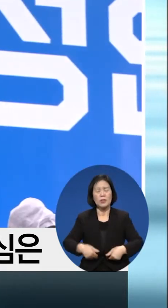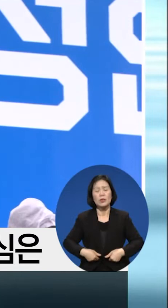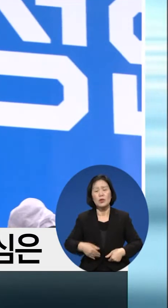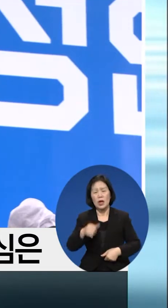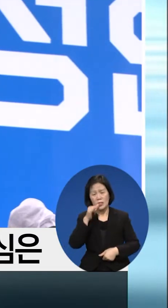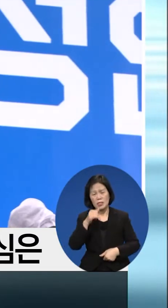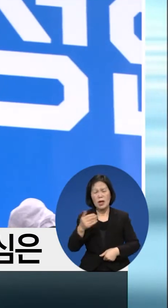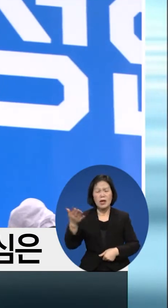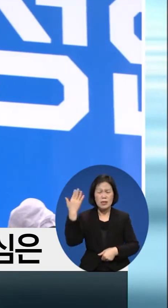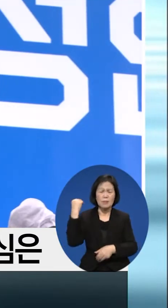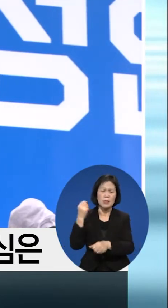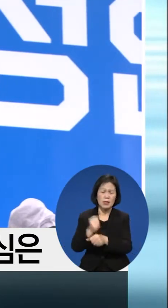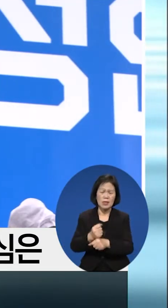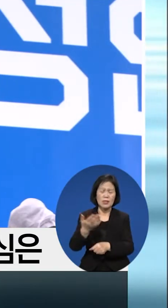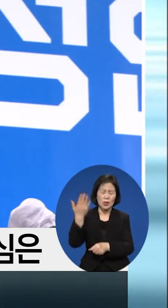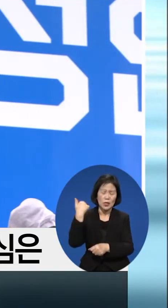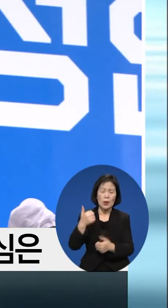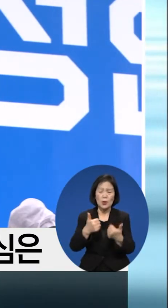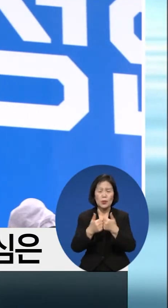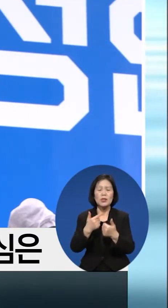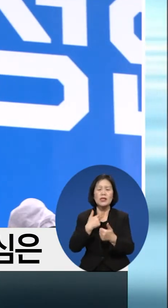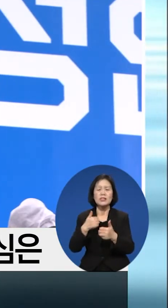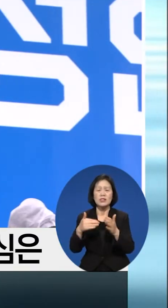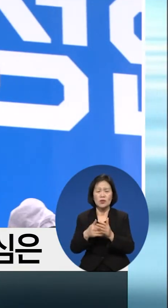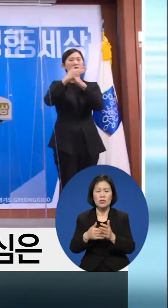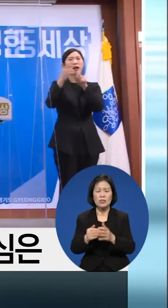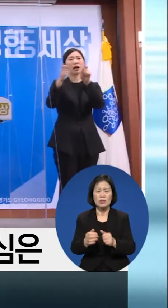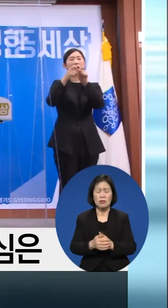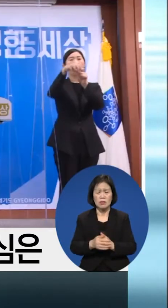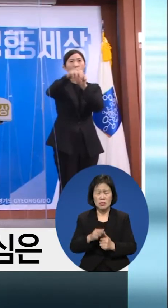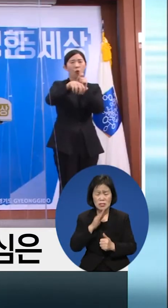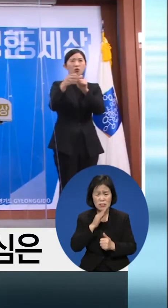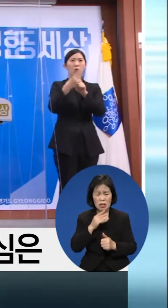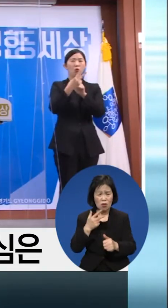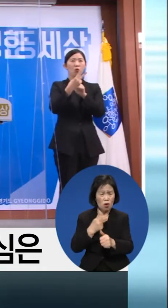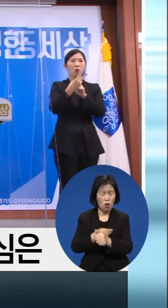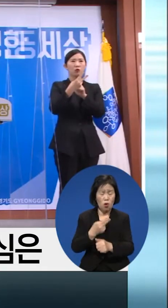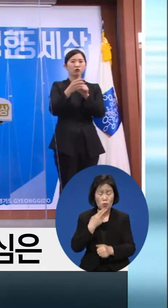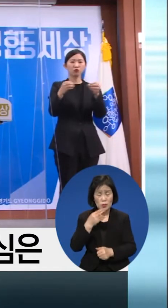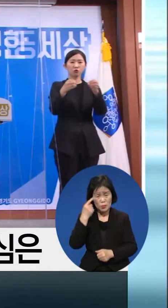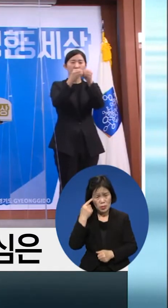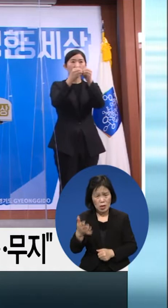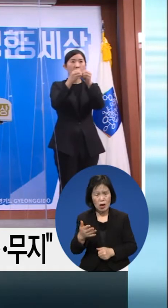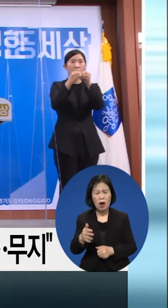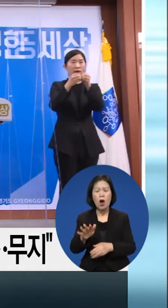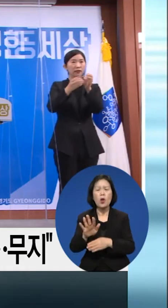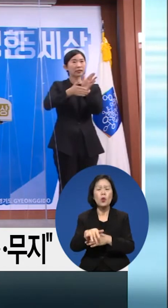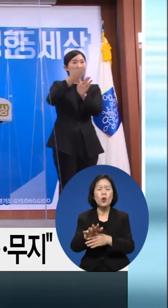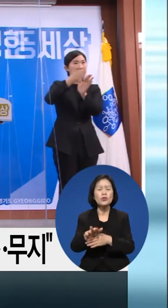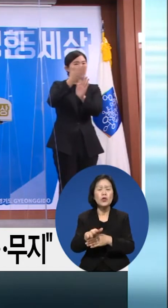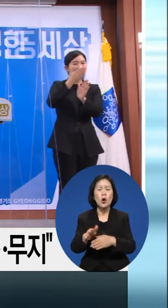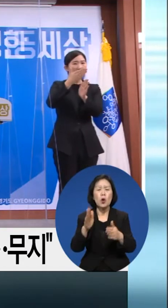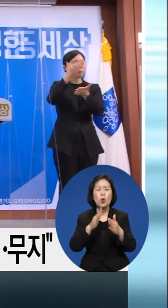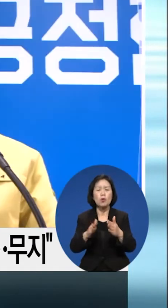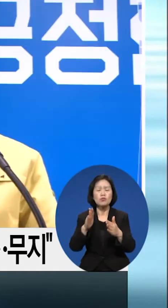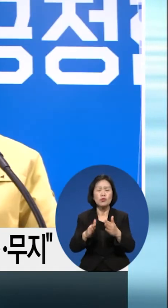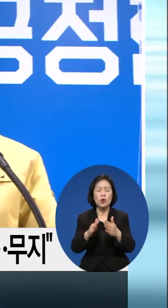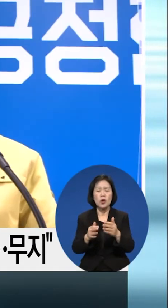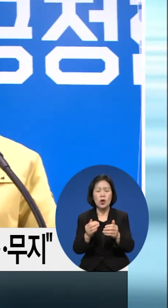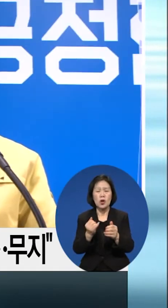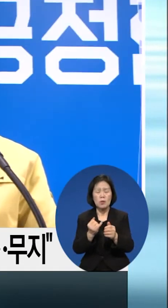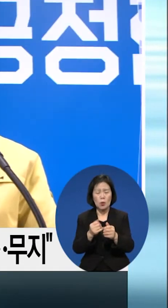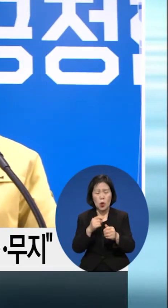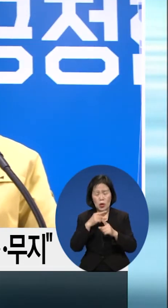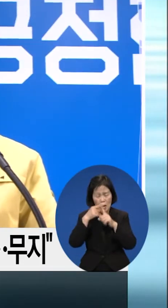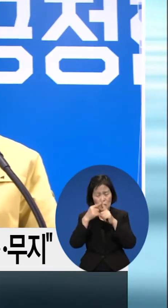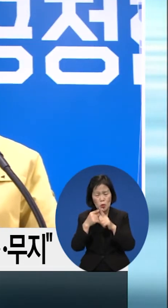논의가 이미 나왔었고요. 실제로 그러면 없느냐? 있습니다. 농어촌 의료법에 따라서 공무원인 간호사, 간호조무사 등의